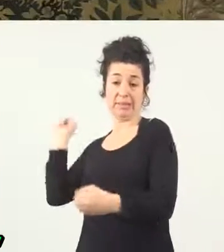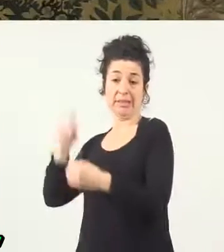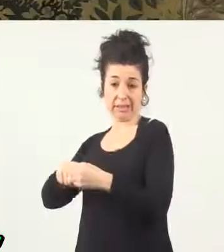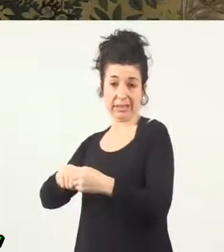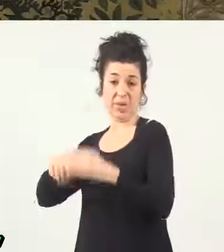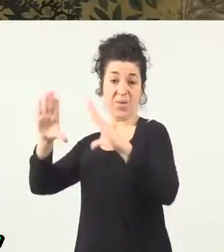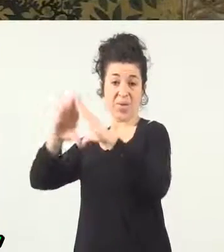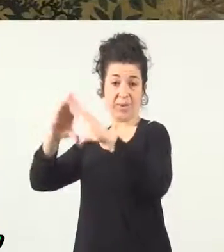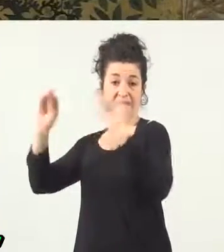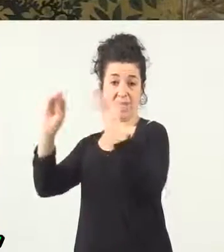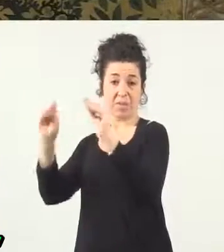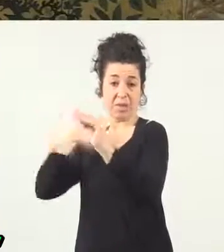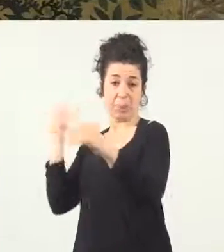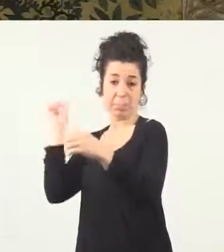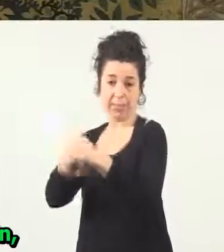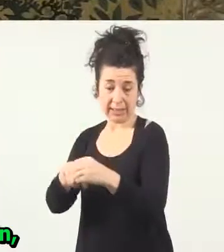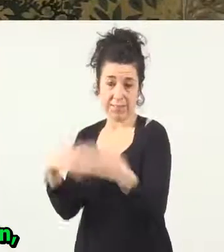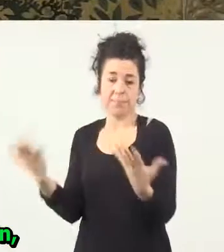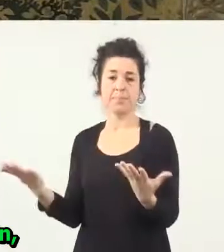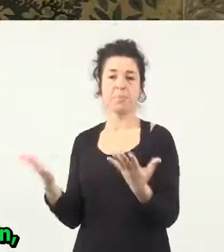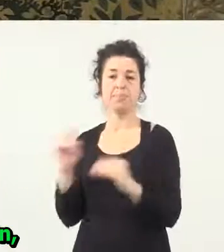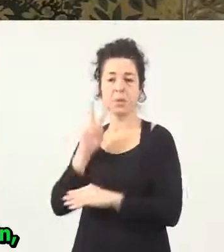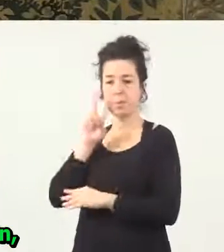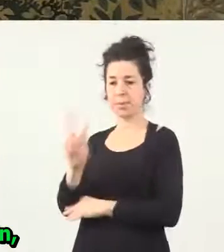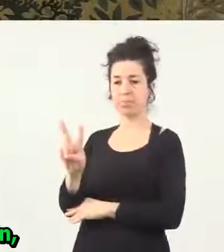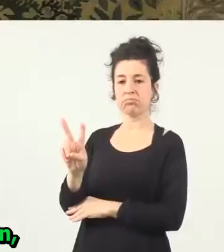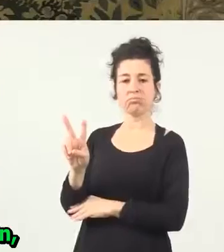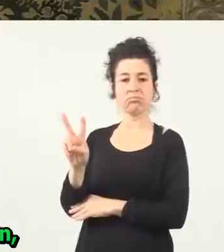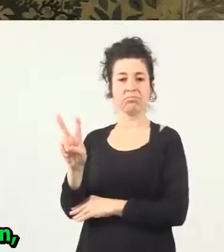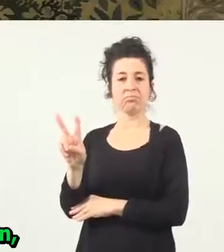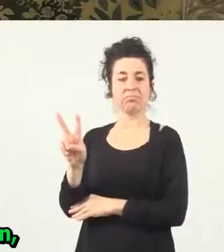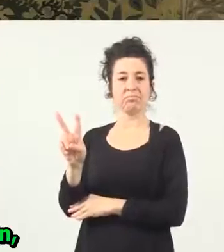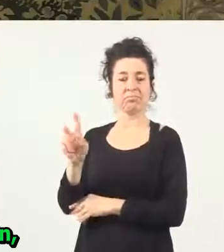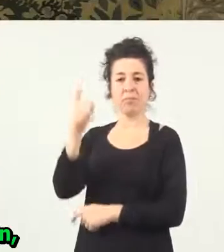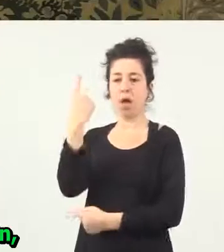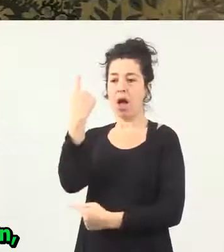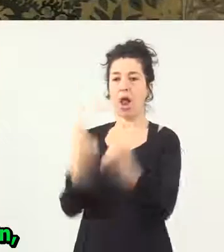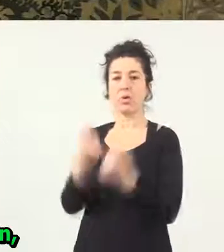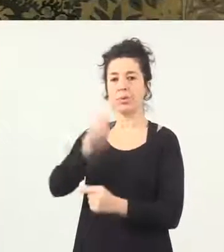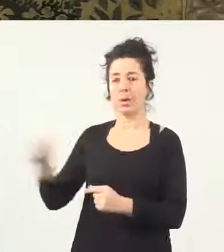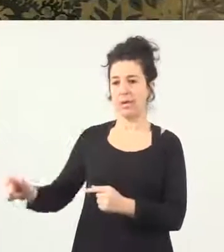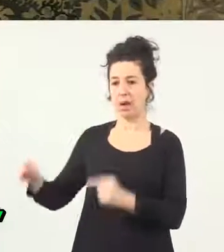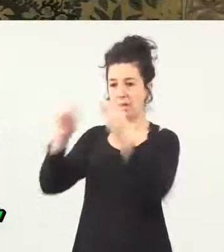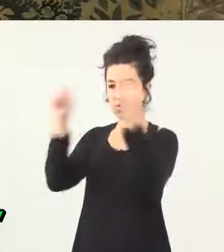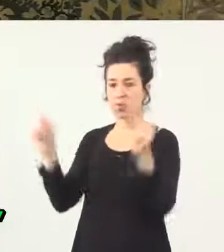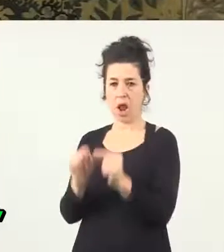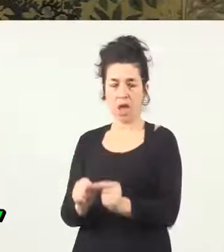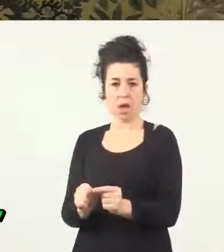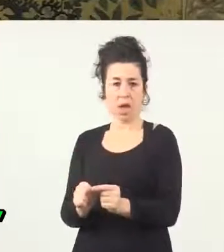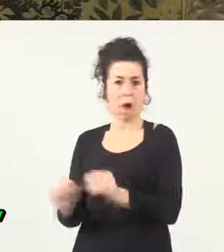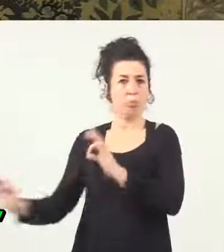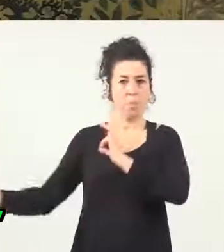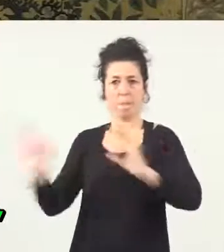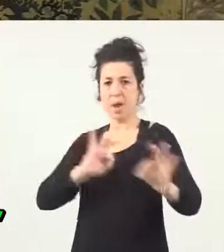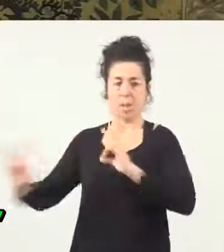implikatuta feministaen formakuntza horretan, ezta? Eta ikusten dut, ba, klaro, jende badagoela oso prestatuta Euskal Herrian, el diagnostiko feminista